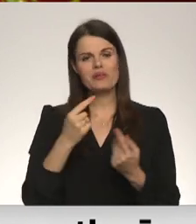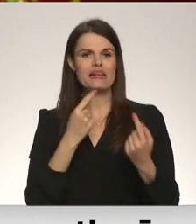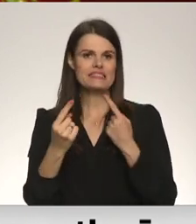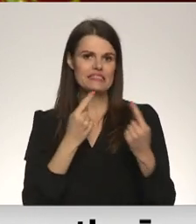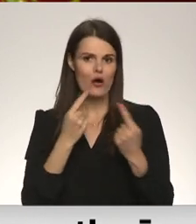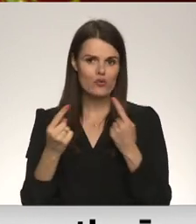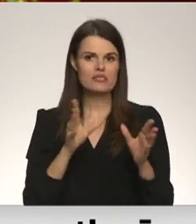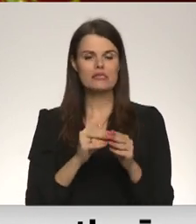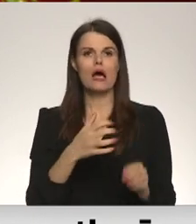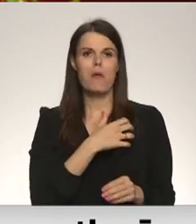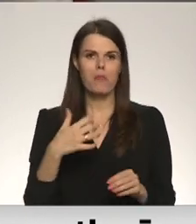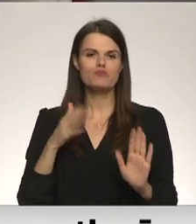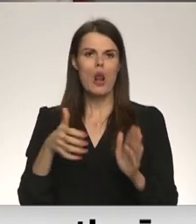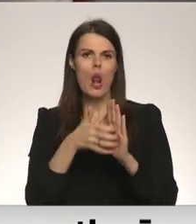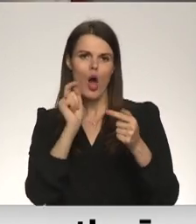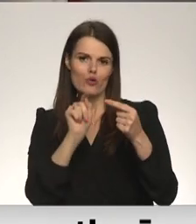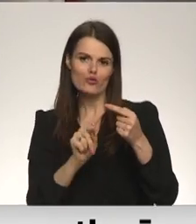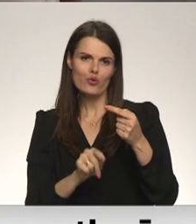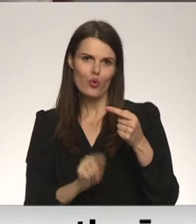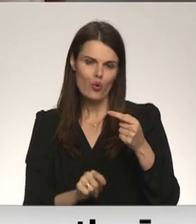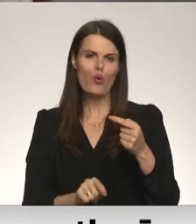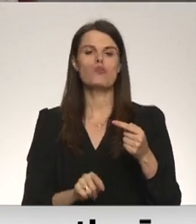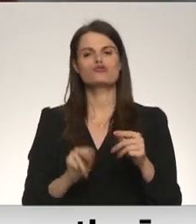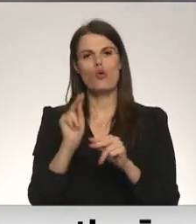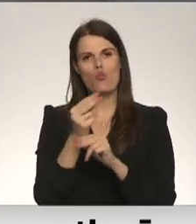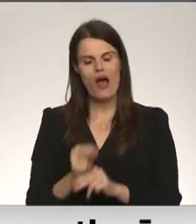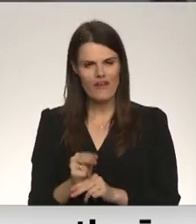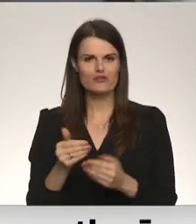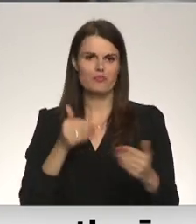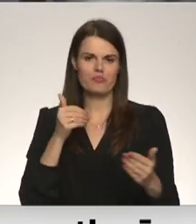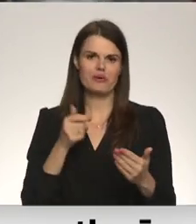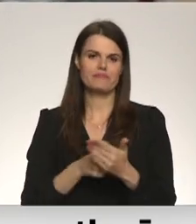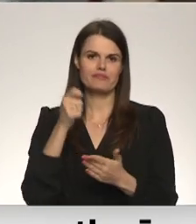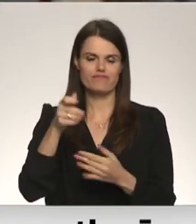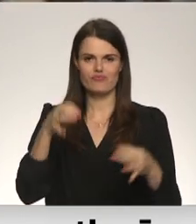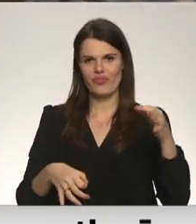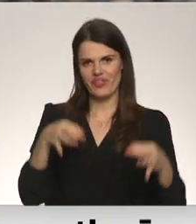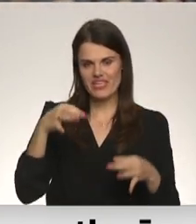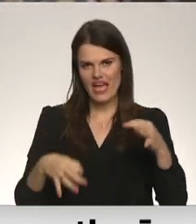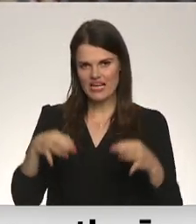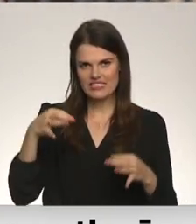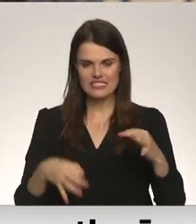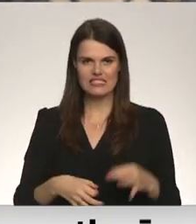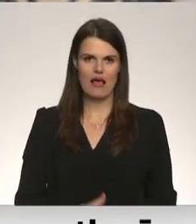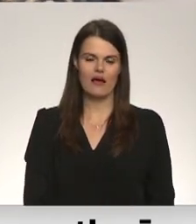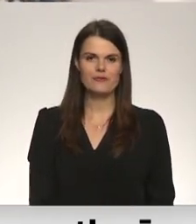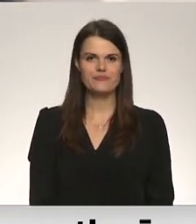attīstības dokumentos novērstu vēl pirms pieteikuma iesniegšanas tiesā. Ģirts Zvirbulis, IVLV, Latvijas televīzija.